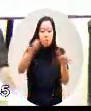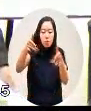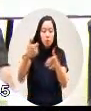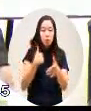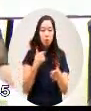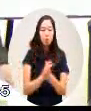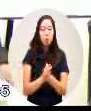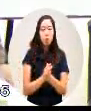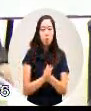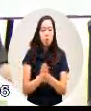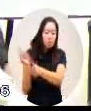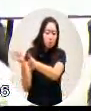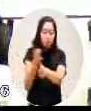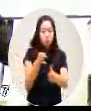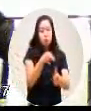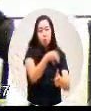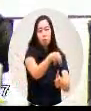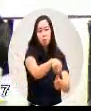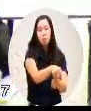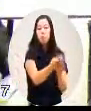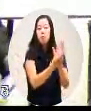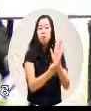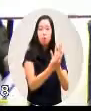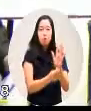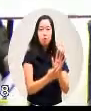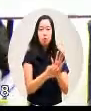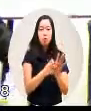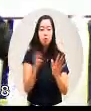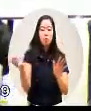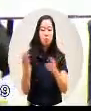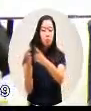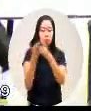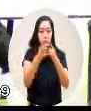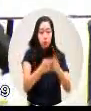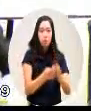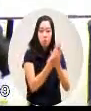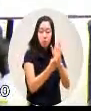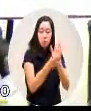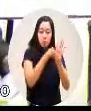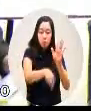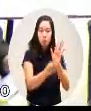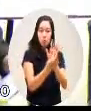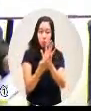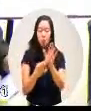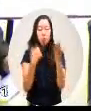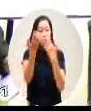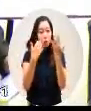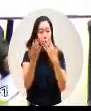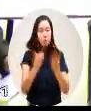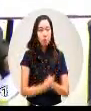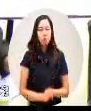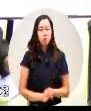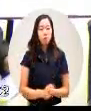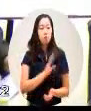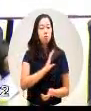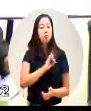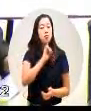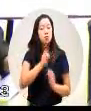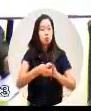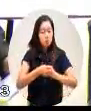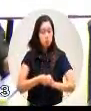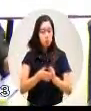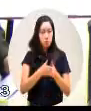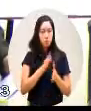求伊来做说明，来议会还是公团大家做说明。当然有必要的时